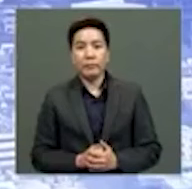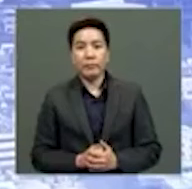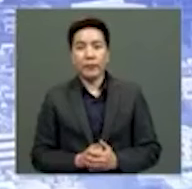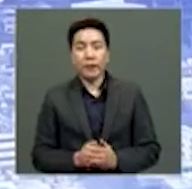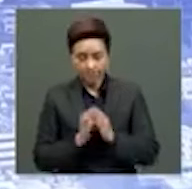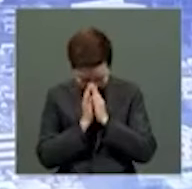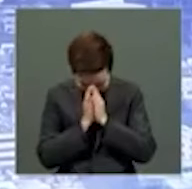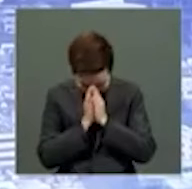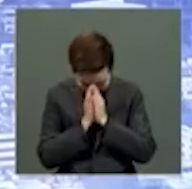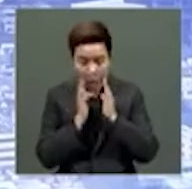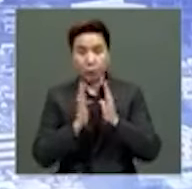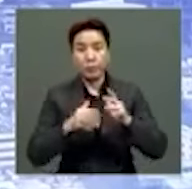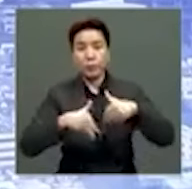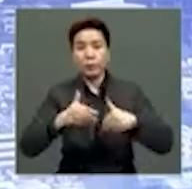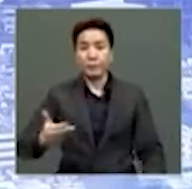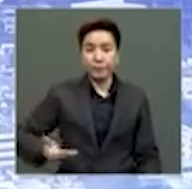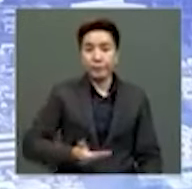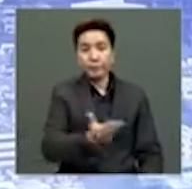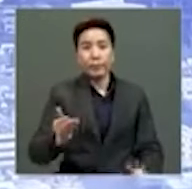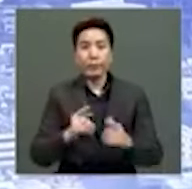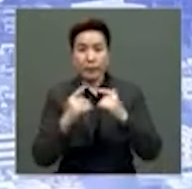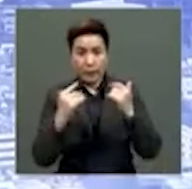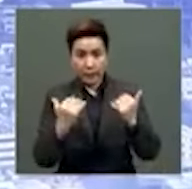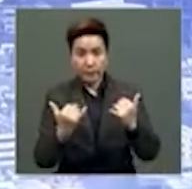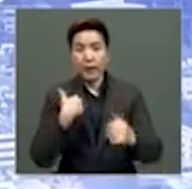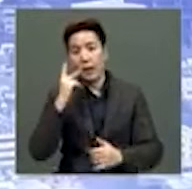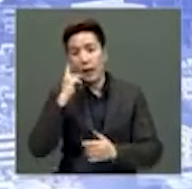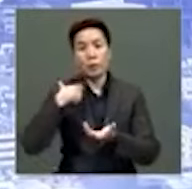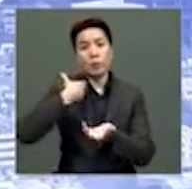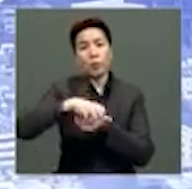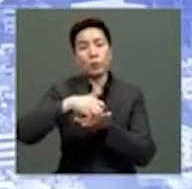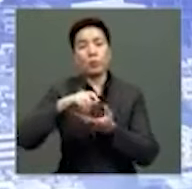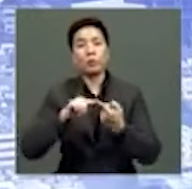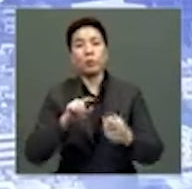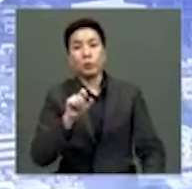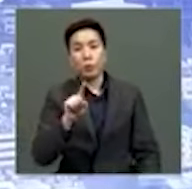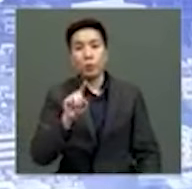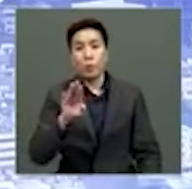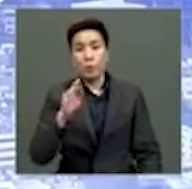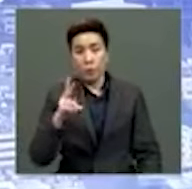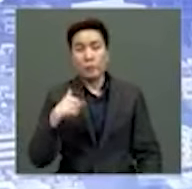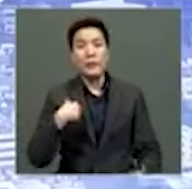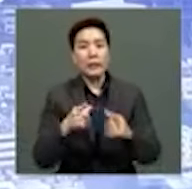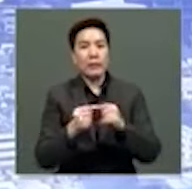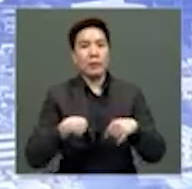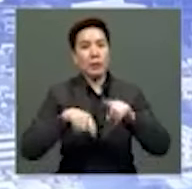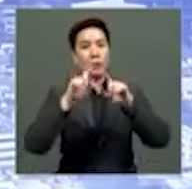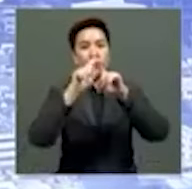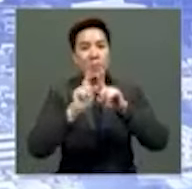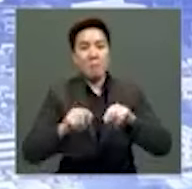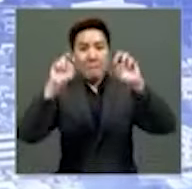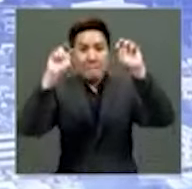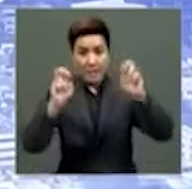กราบสวัสดีพี่น้องประชาชนนะคะในวันนี้การแถลงของสบคก็จะมีเรื่องให้ติดตามมากมายหลายเรื่